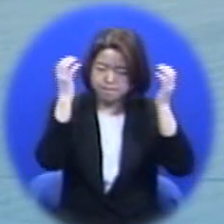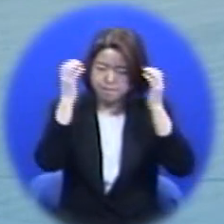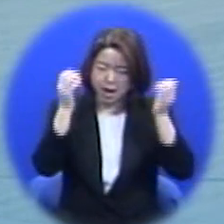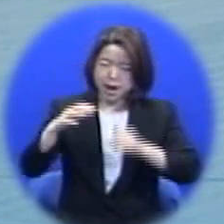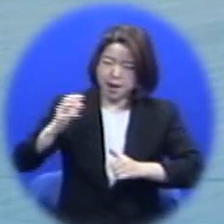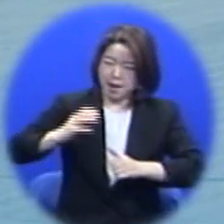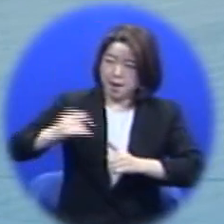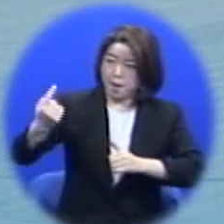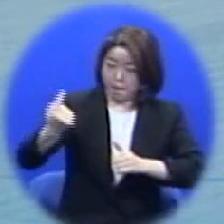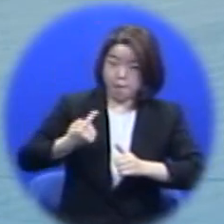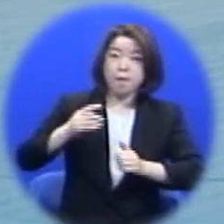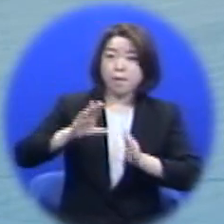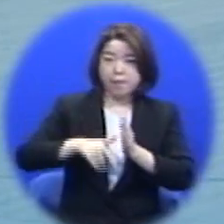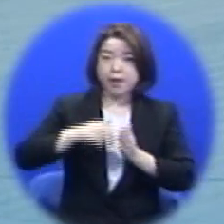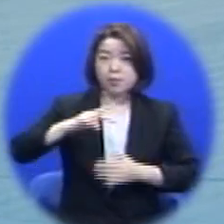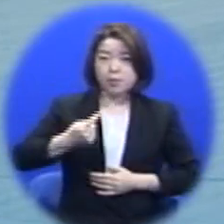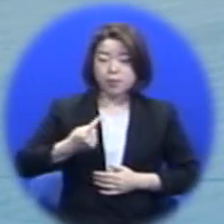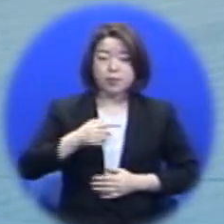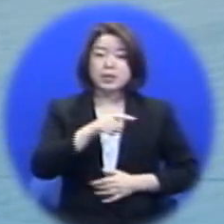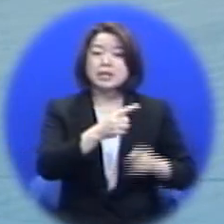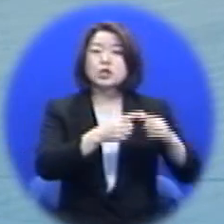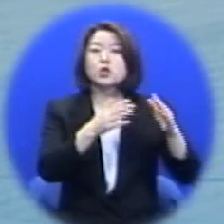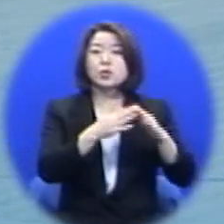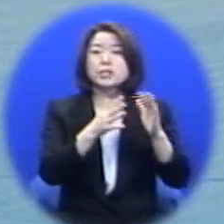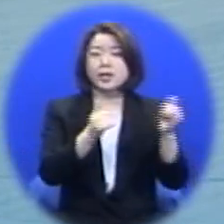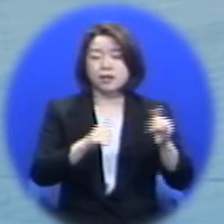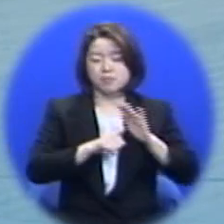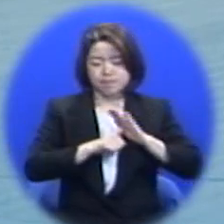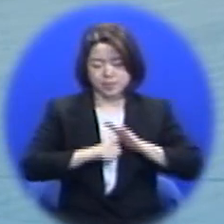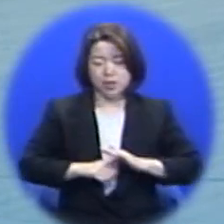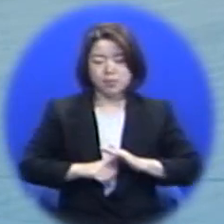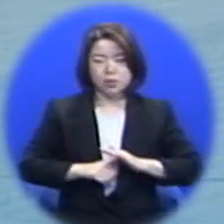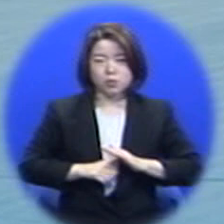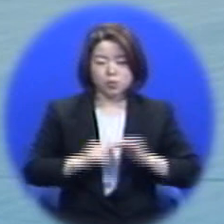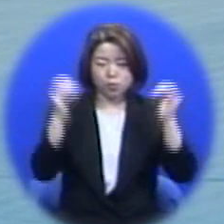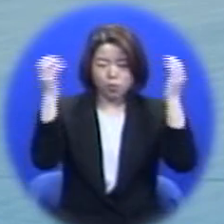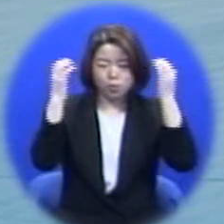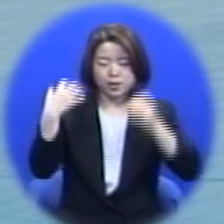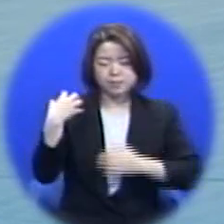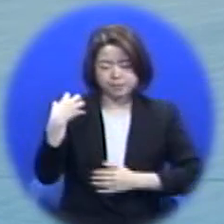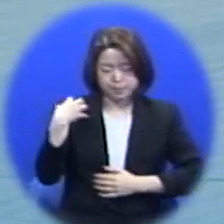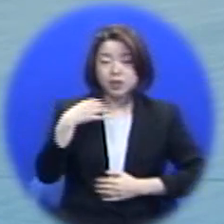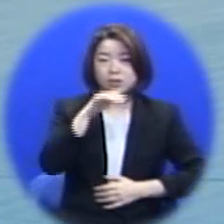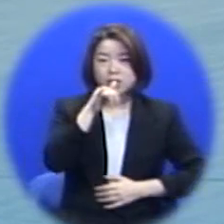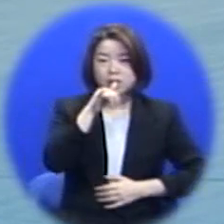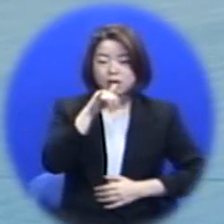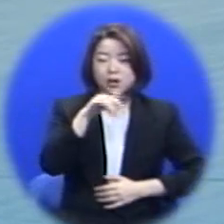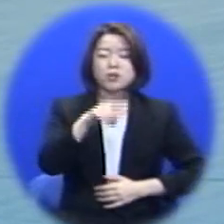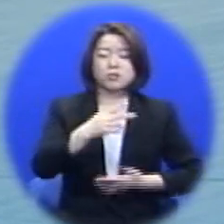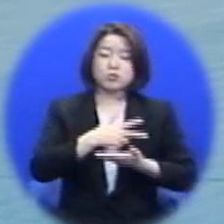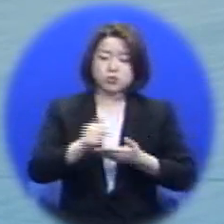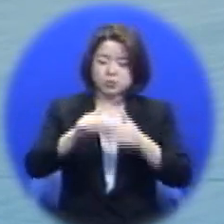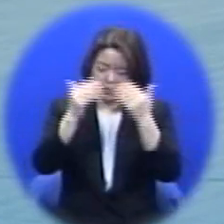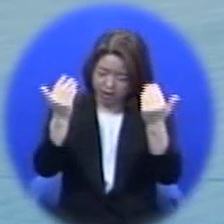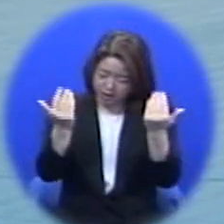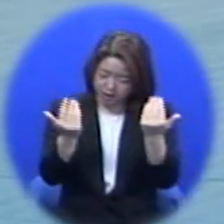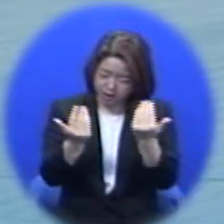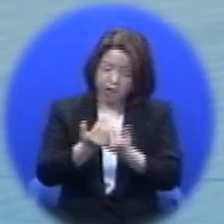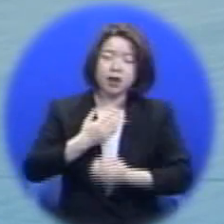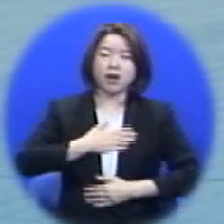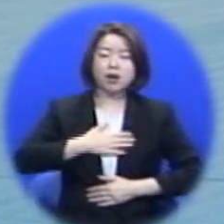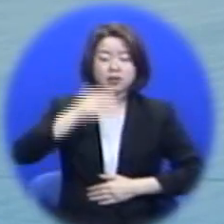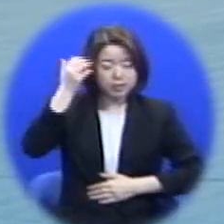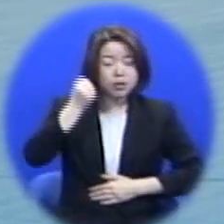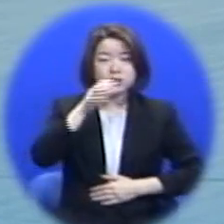중에 에베소 교회 교인들은 인내했고 그리고 고난을 감당했습니다. 그걸 주님이 다 알고 계시다는 것